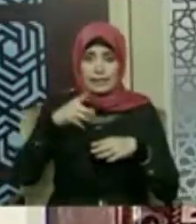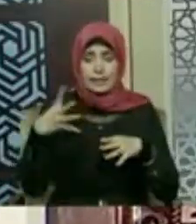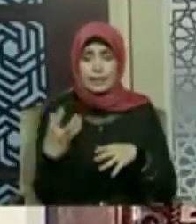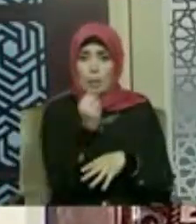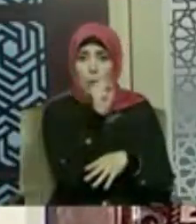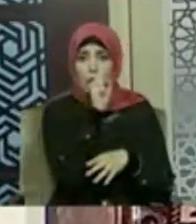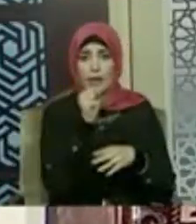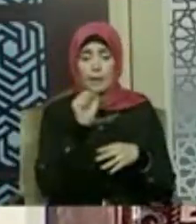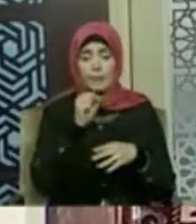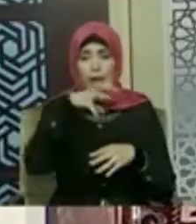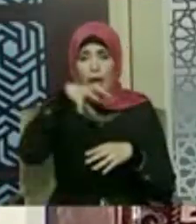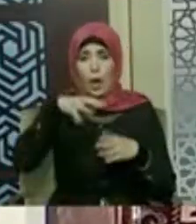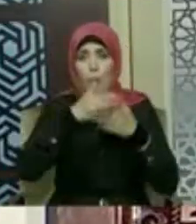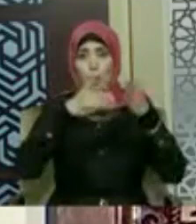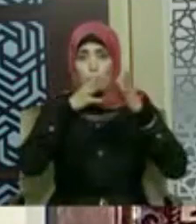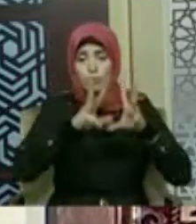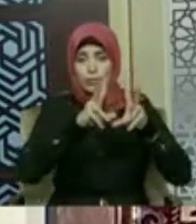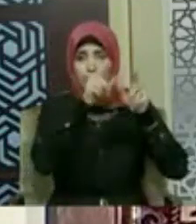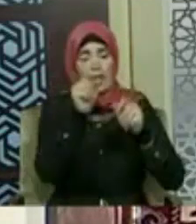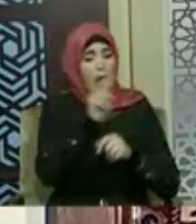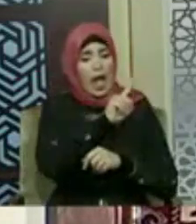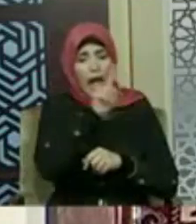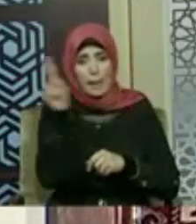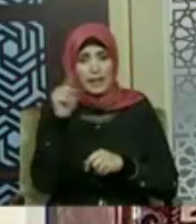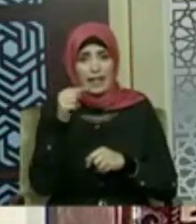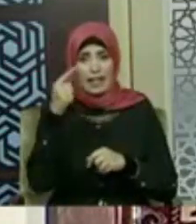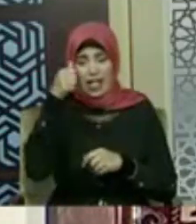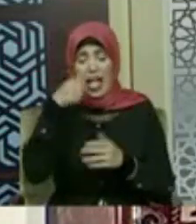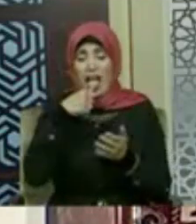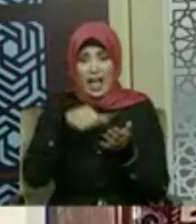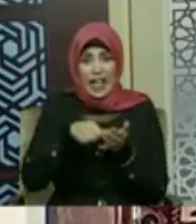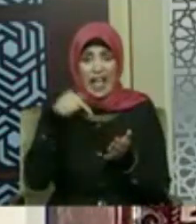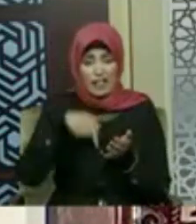ملك على جهل وإقلال.